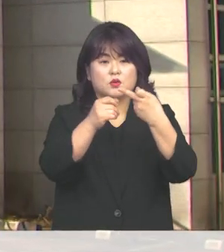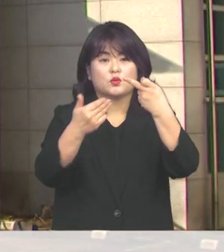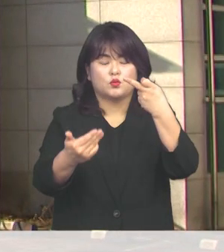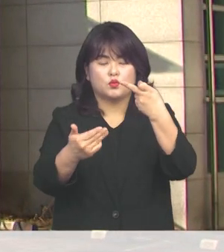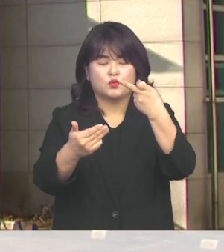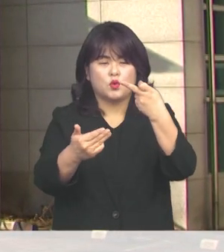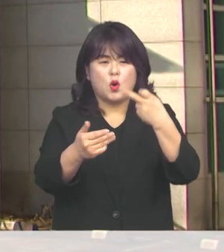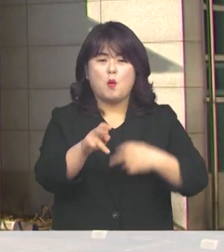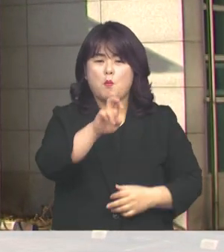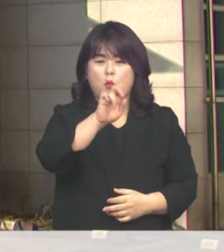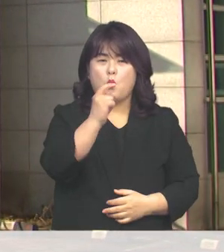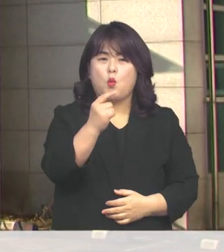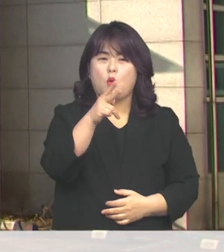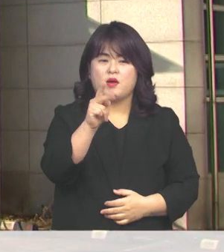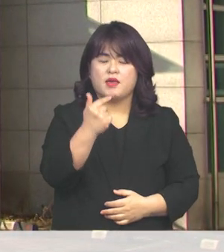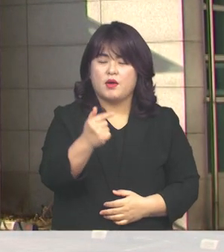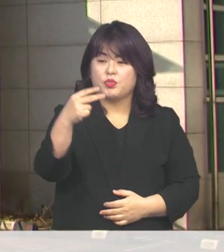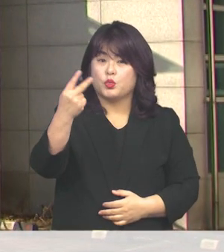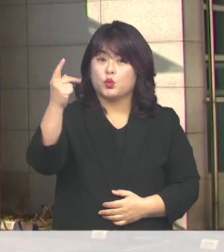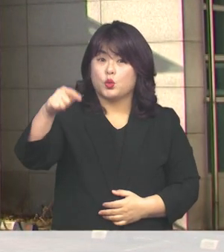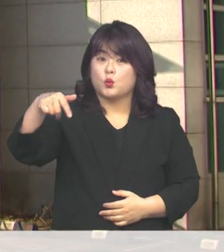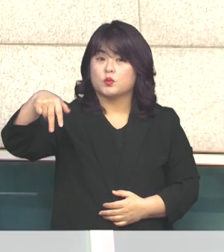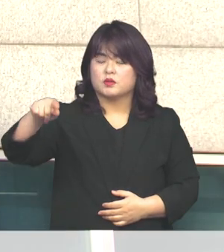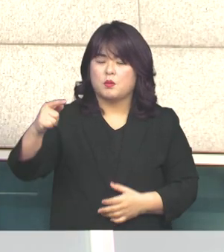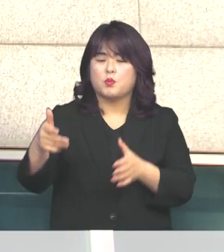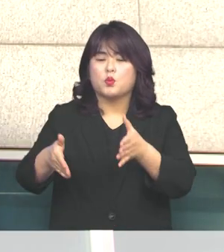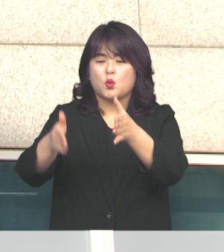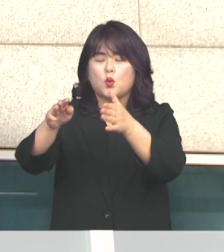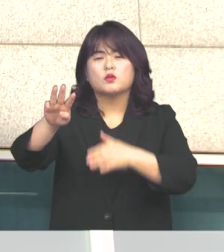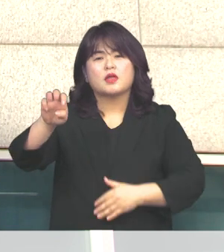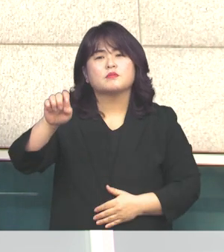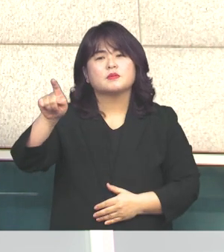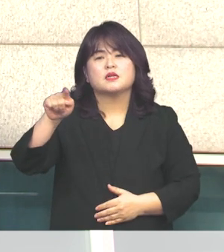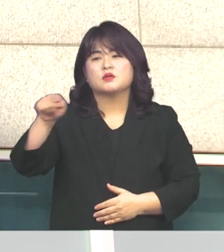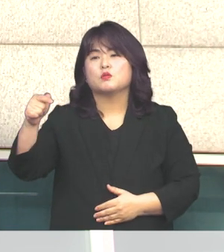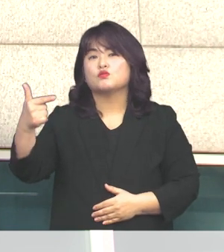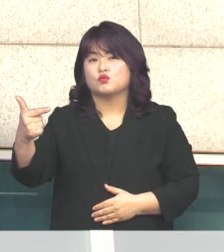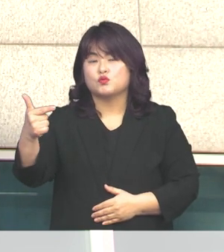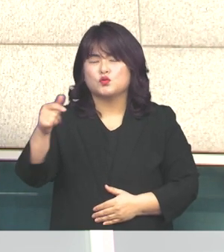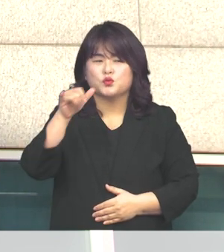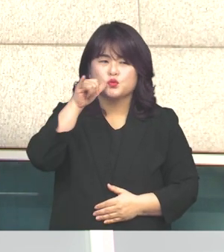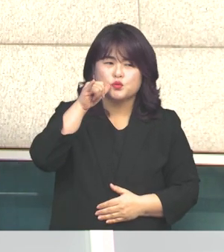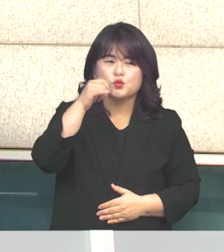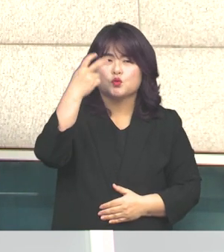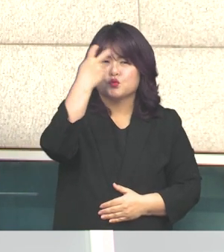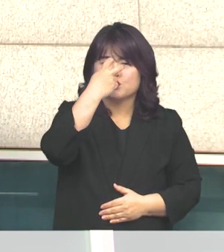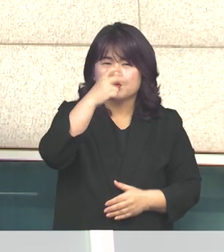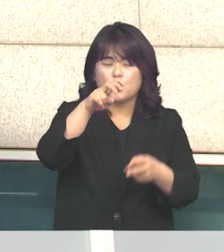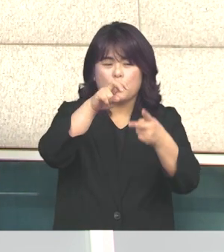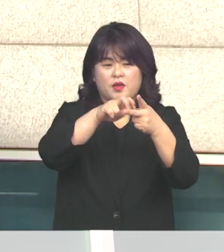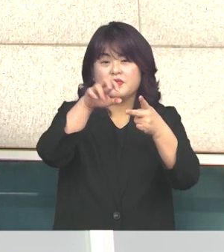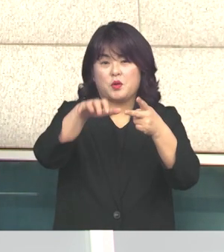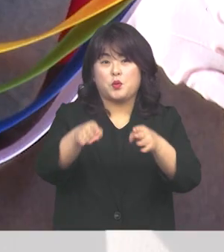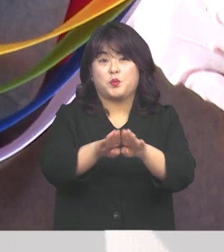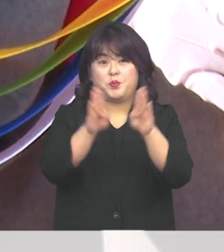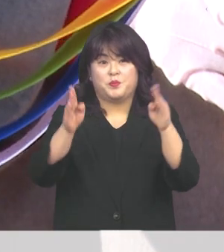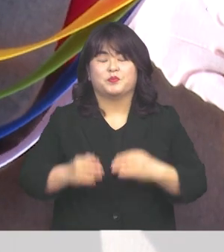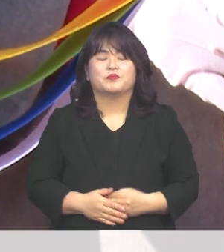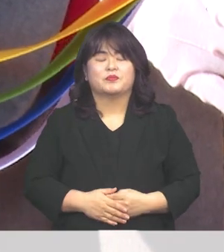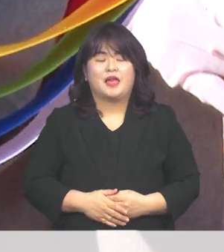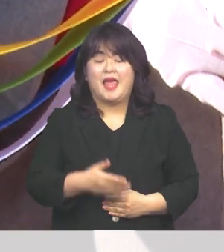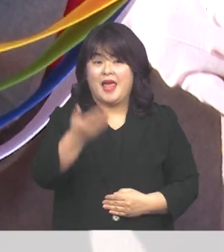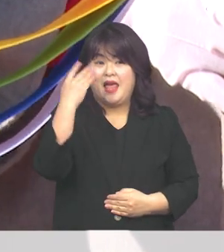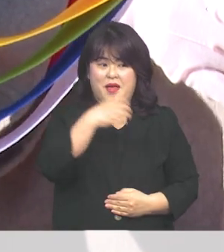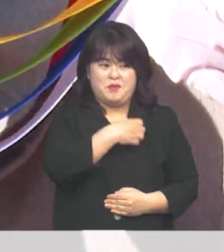용인특례시가 9일 처인구 모현읍 독점로 31의 6에 용인시 중독관리 통합지원센터를 개소했습니다.